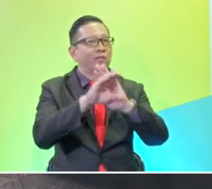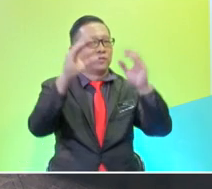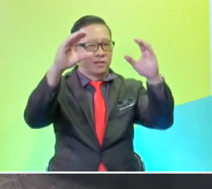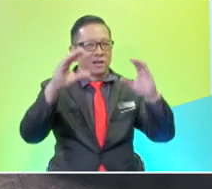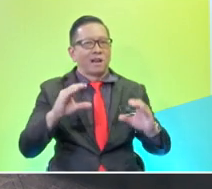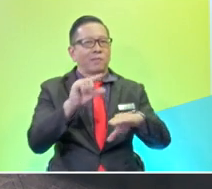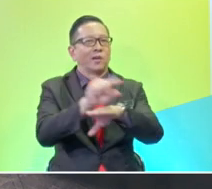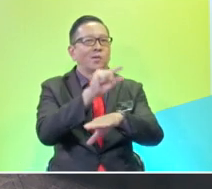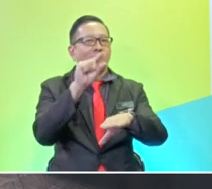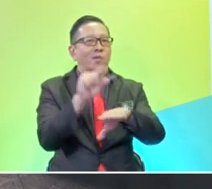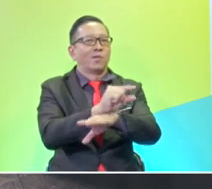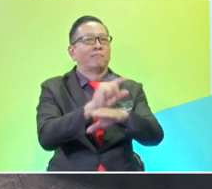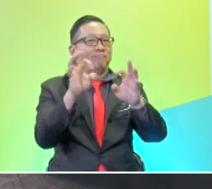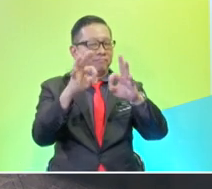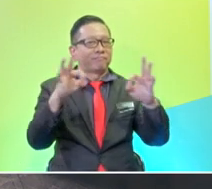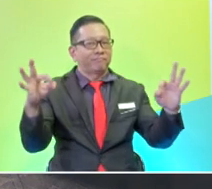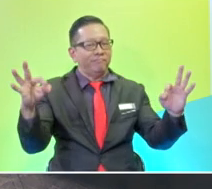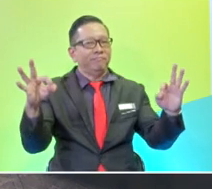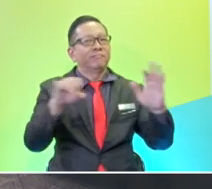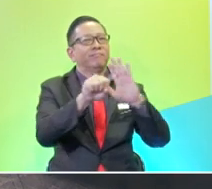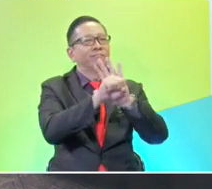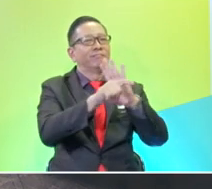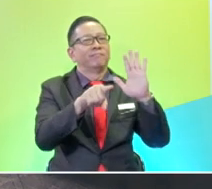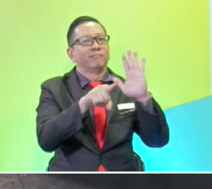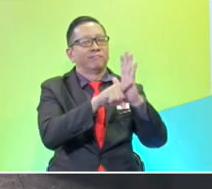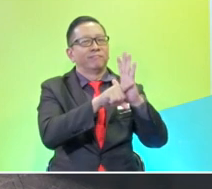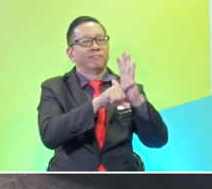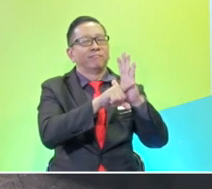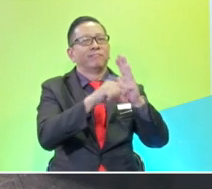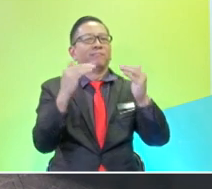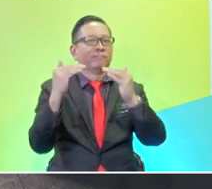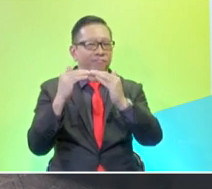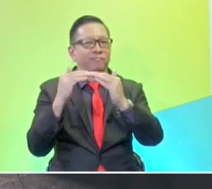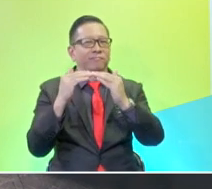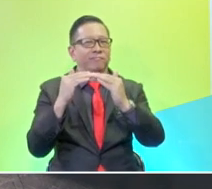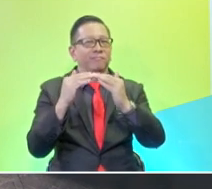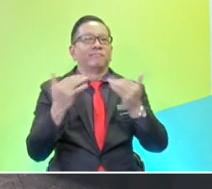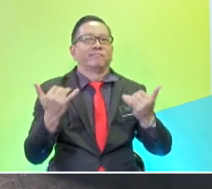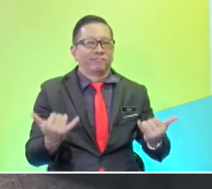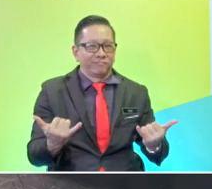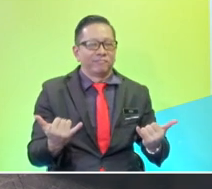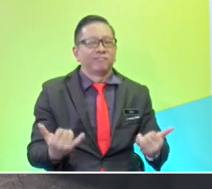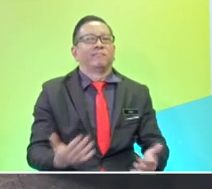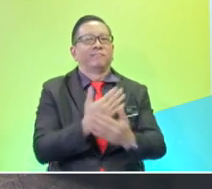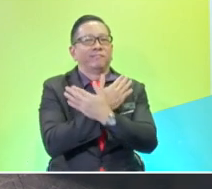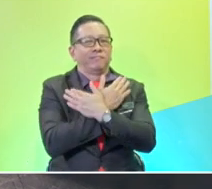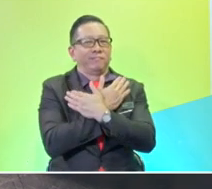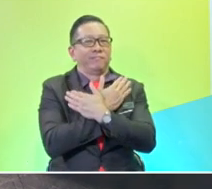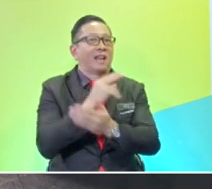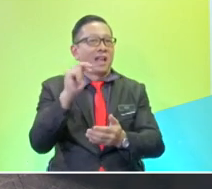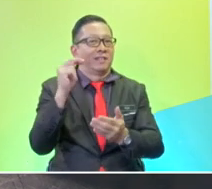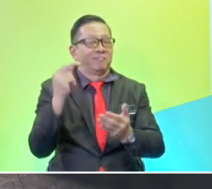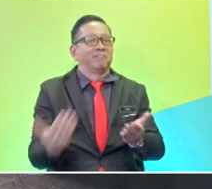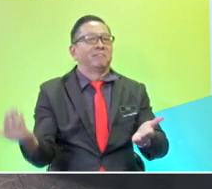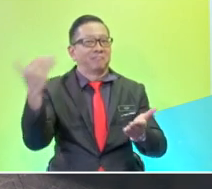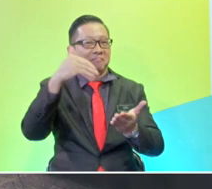penggunaan simbol tolak dan simbol sama dengan nah Baiklah Ciku dan Sekarang kita akan bahas seketika kembali semula